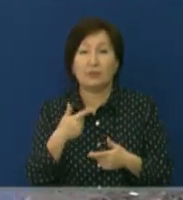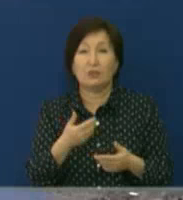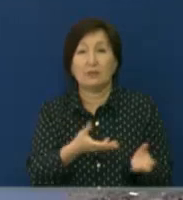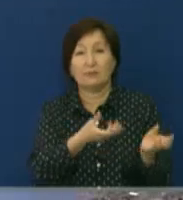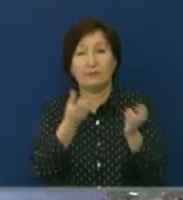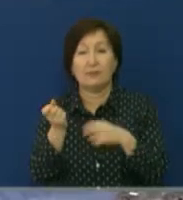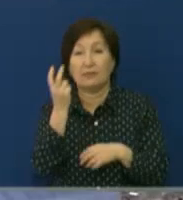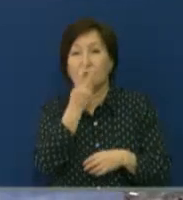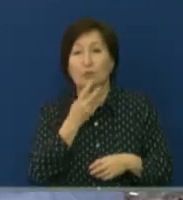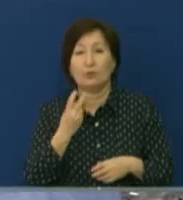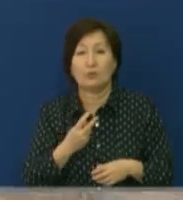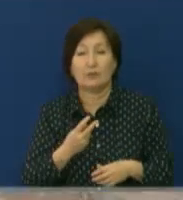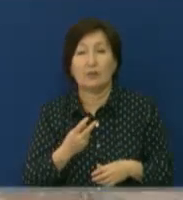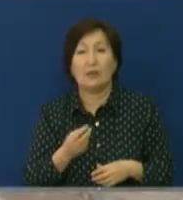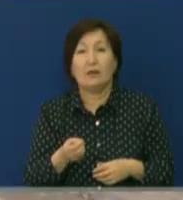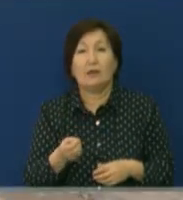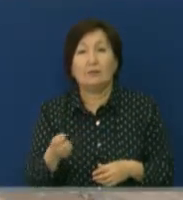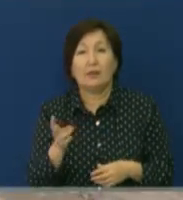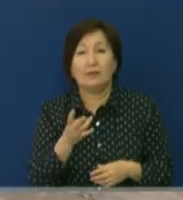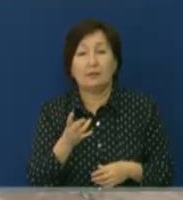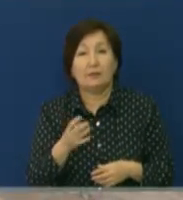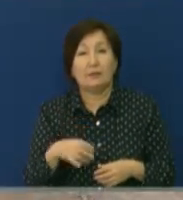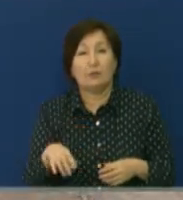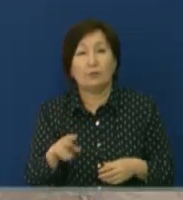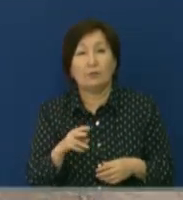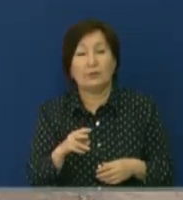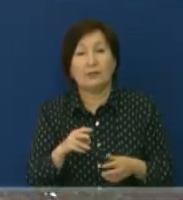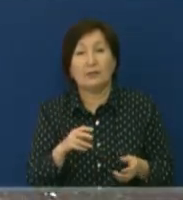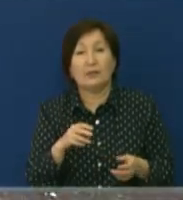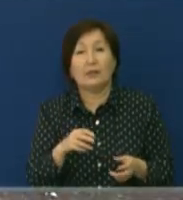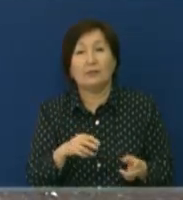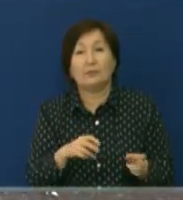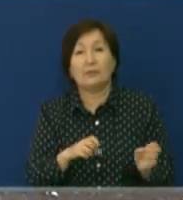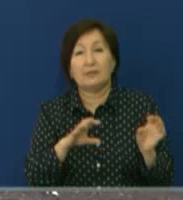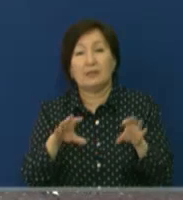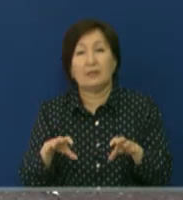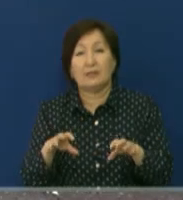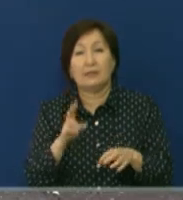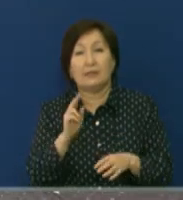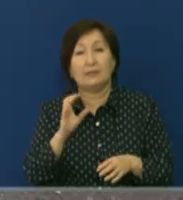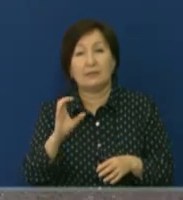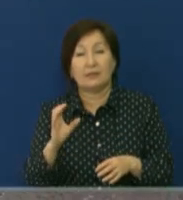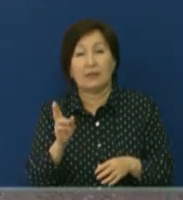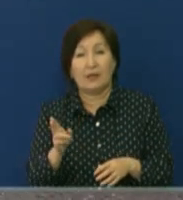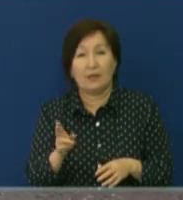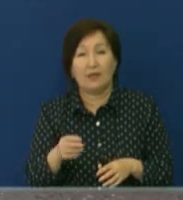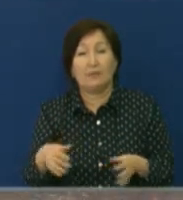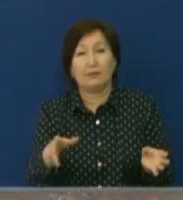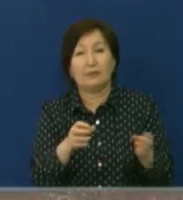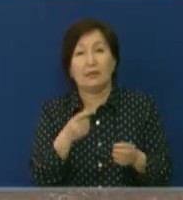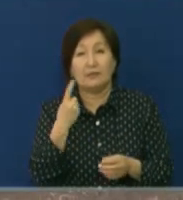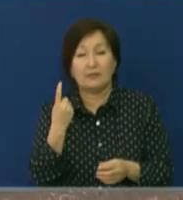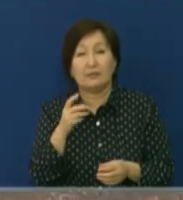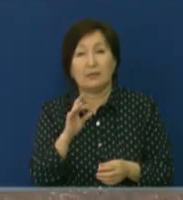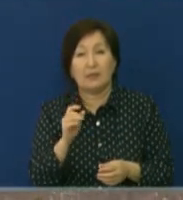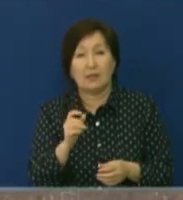хотя бы череде не убирали у нас такой свалки не как рассказала председатель кск пытаясь за один раз вывести накоплены за недели бытовой